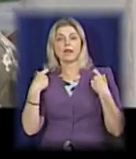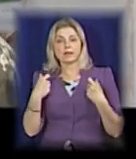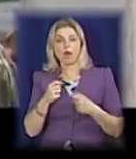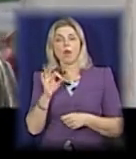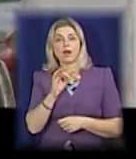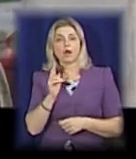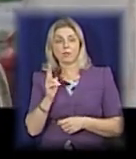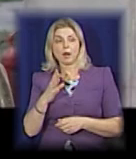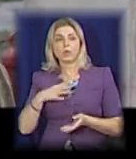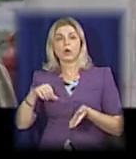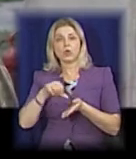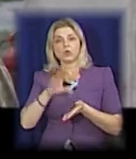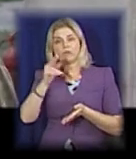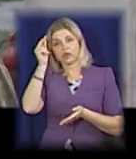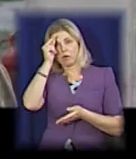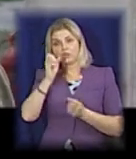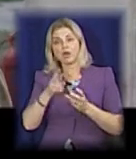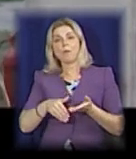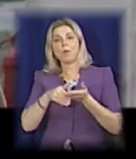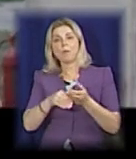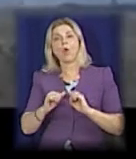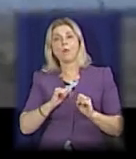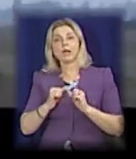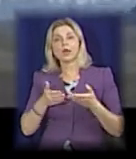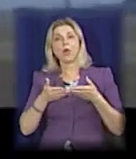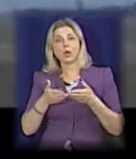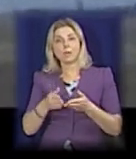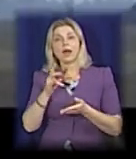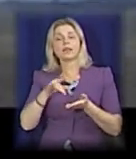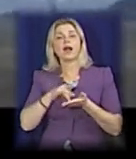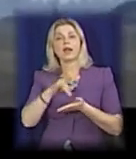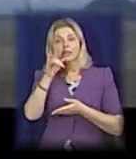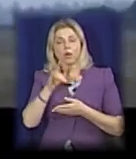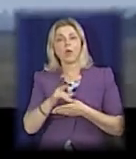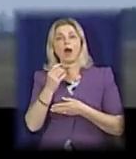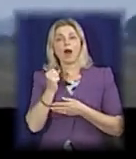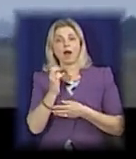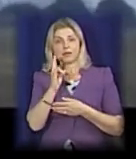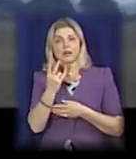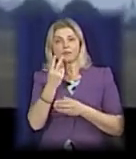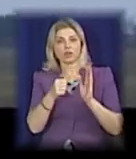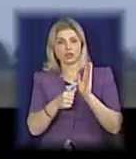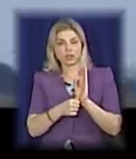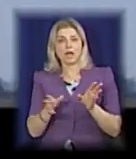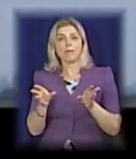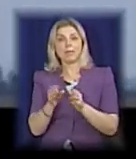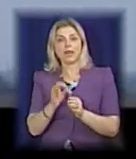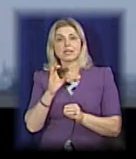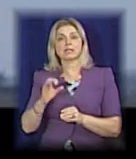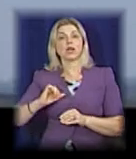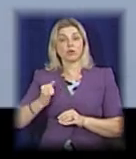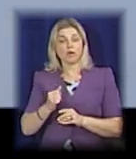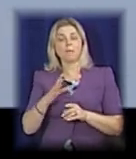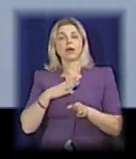Курбивничий брав участь у навчанні як помічник командира корабля на літаку Ан-26. Разом з напарником виконали два прольоти